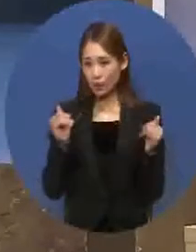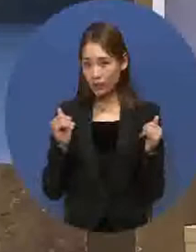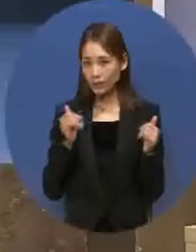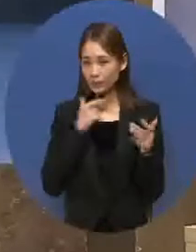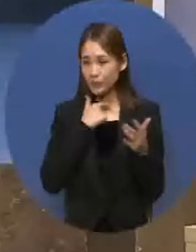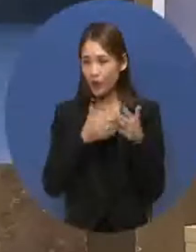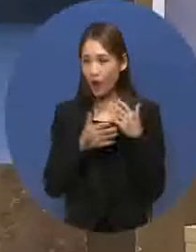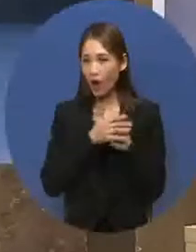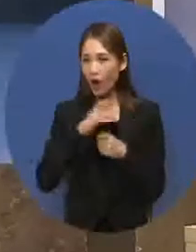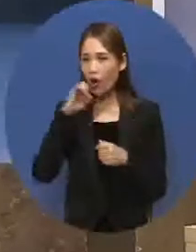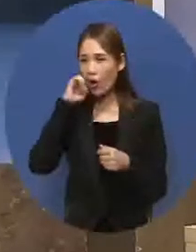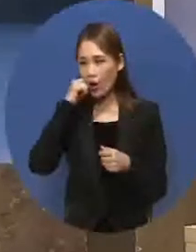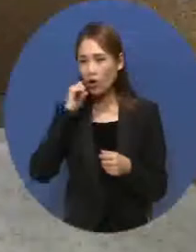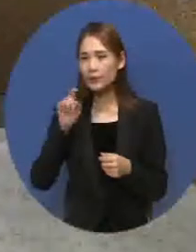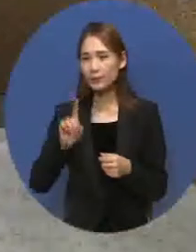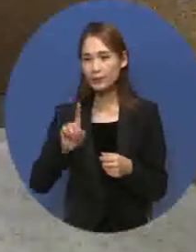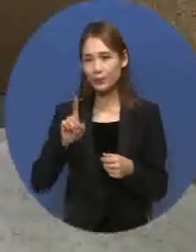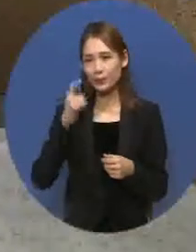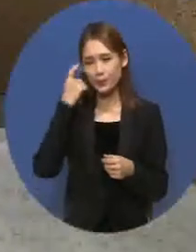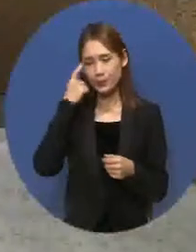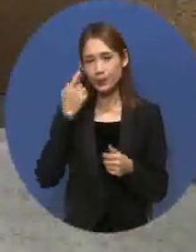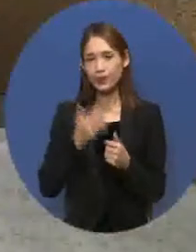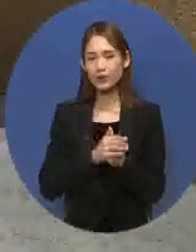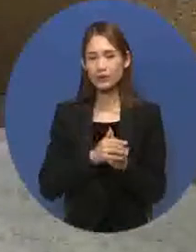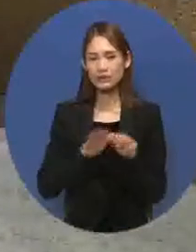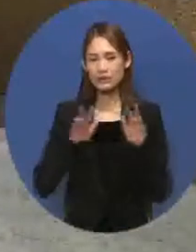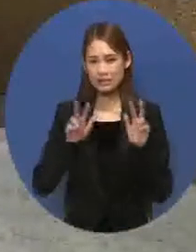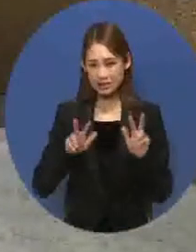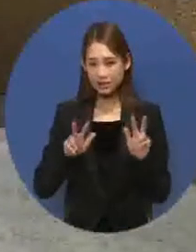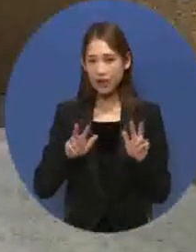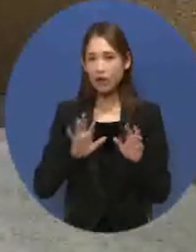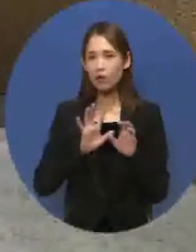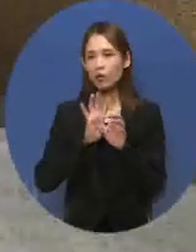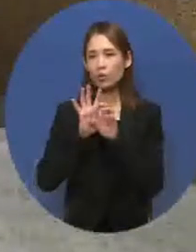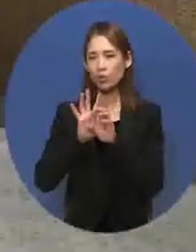겪는 어려움에는 어떤 것들이 있나요? 그래요. 지금 코로나